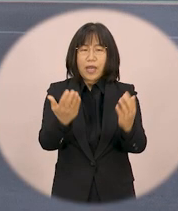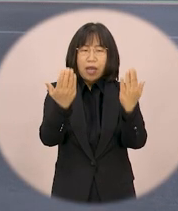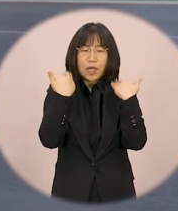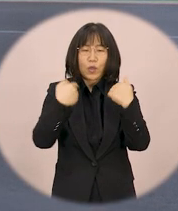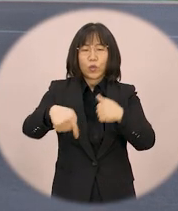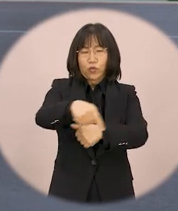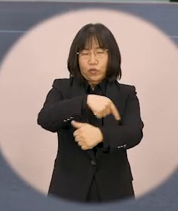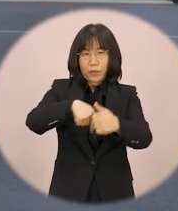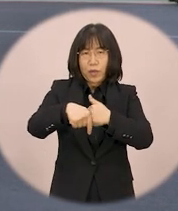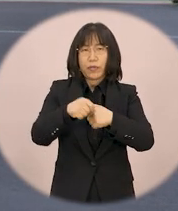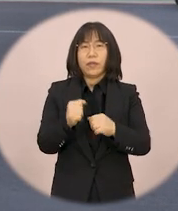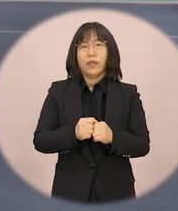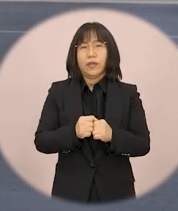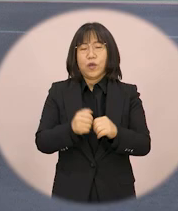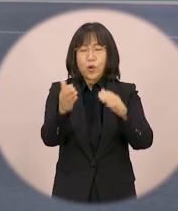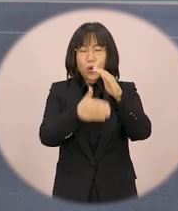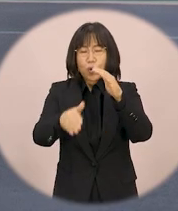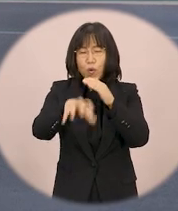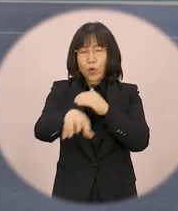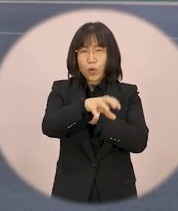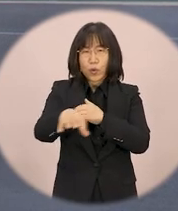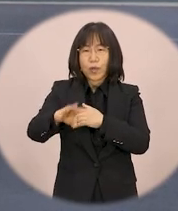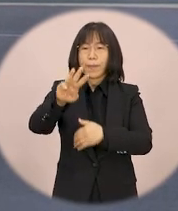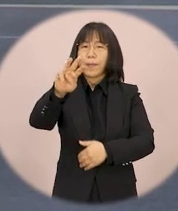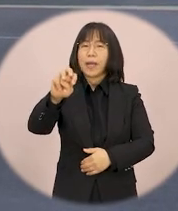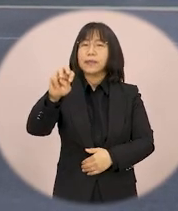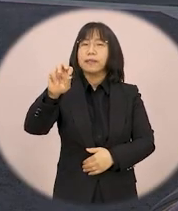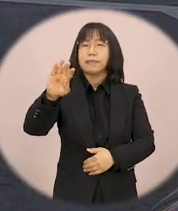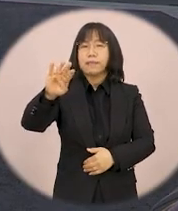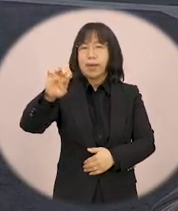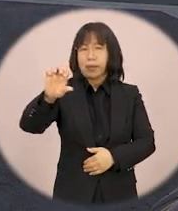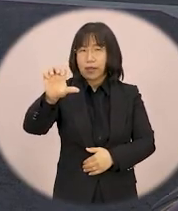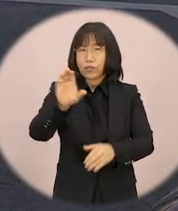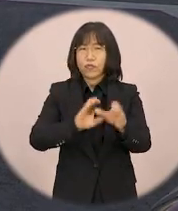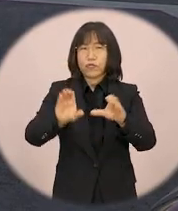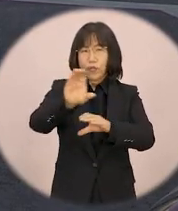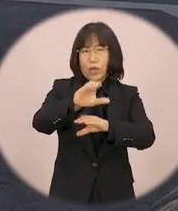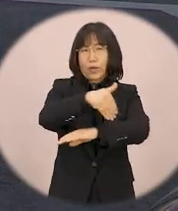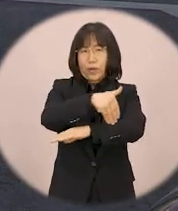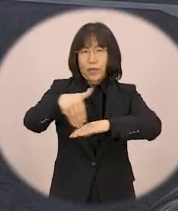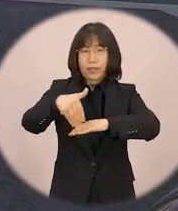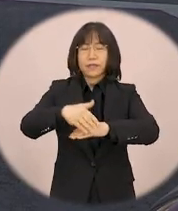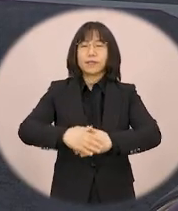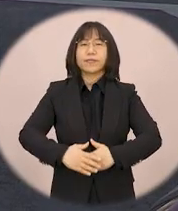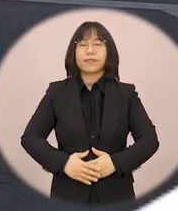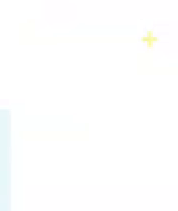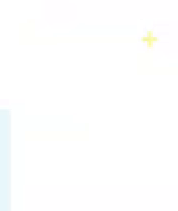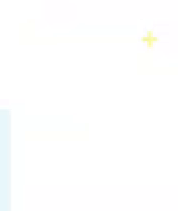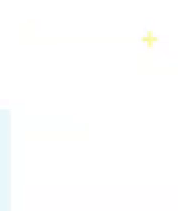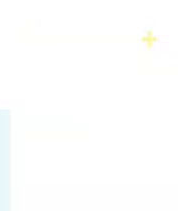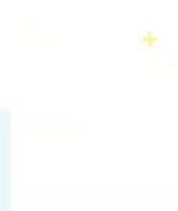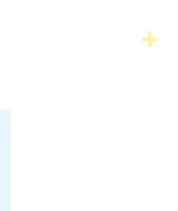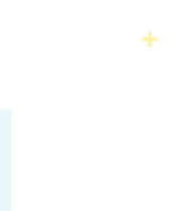공공시설 학교 주변 정류장 등 45 곳에 추가로 설치할 계획입니다